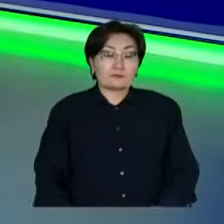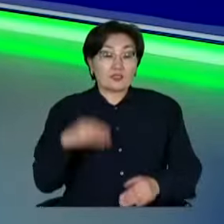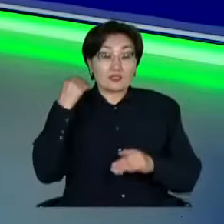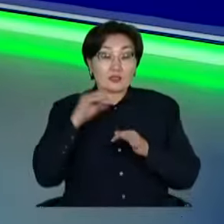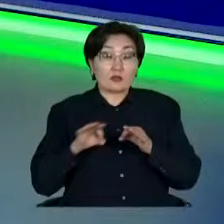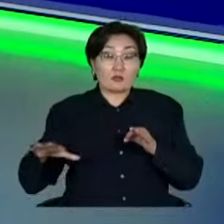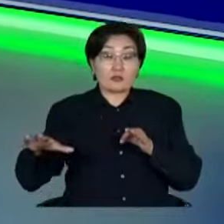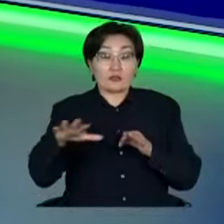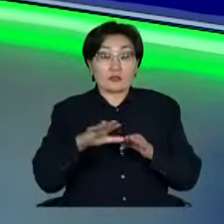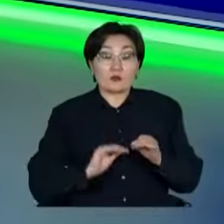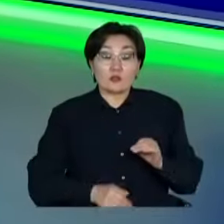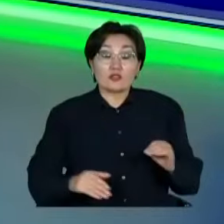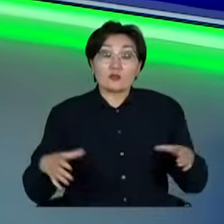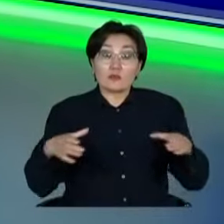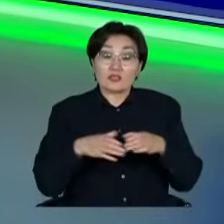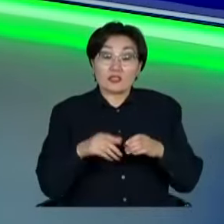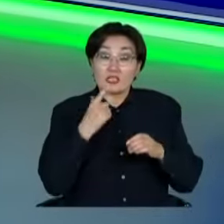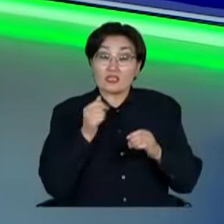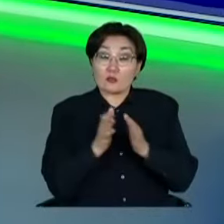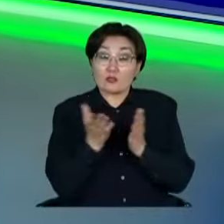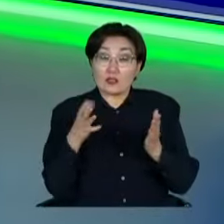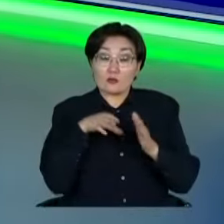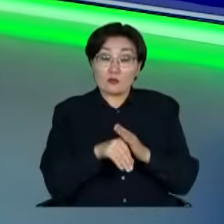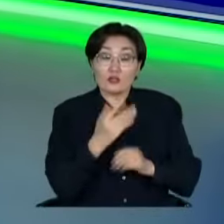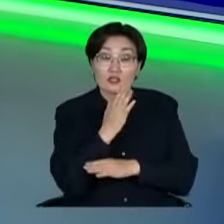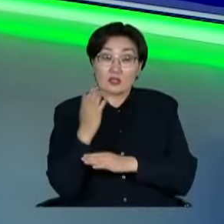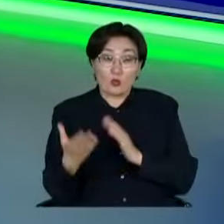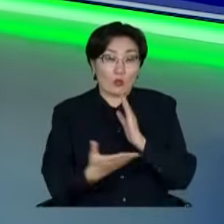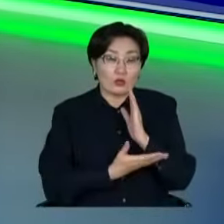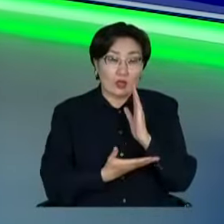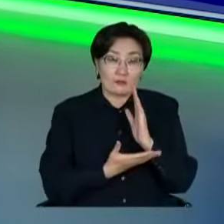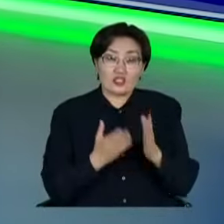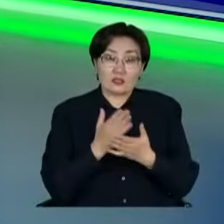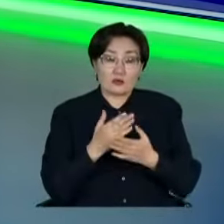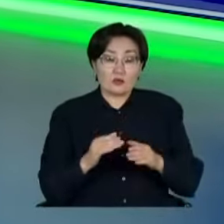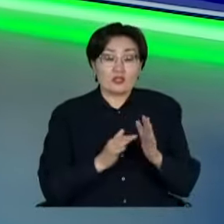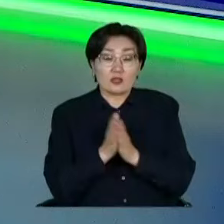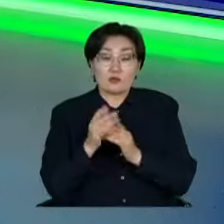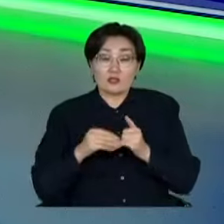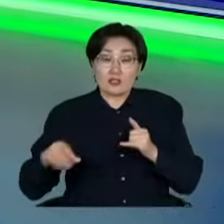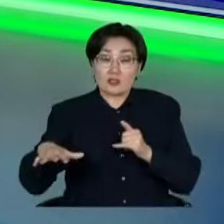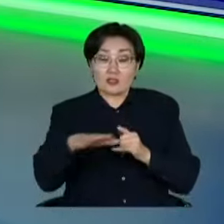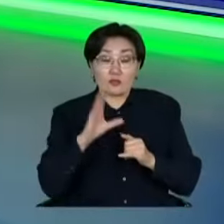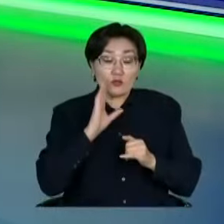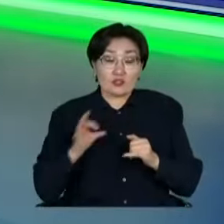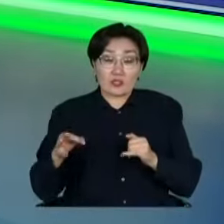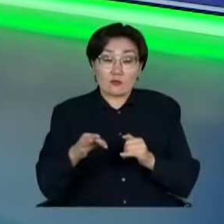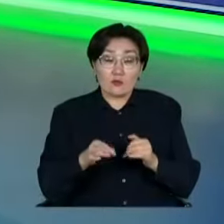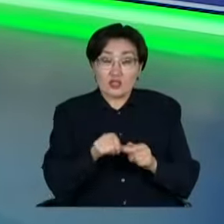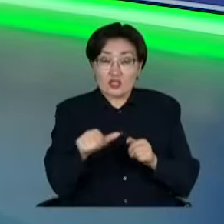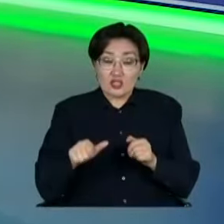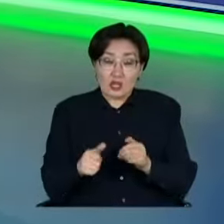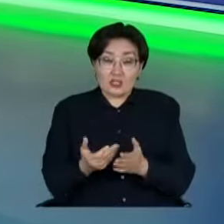Түркістан облысында жеке компаниялар қызыл кітапқа енген ағаштарды отап жатыр. Тіпті жайылымдық жерлер мен өзен көлдердің жағасын